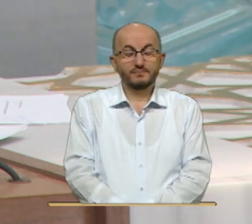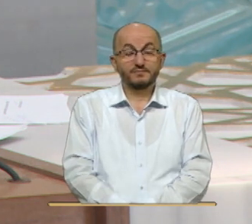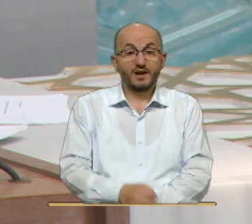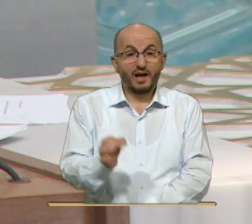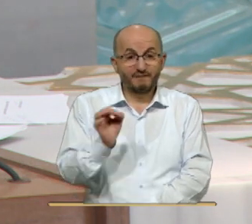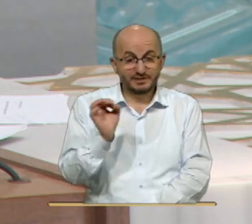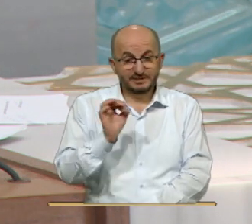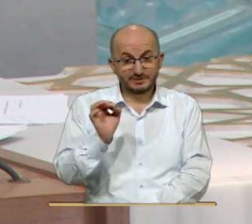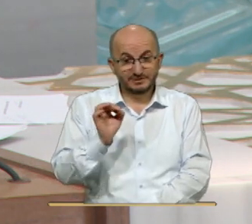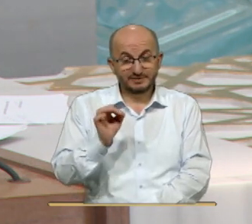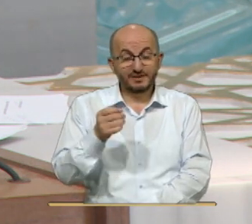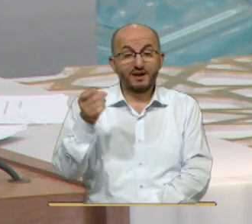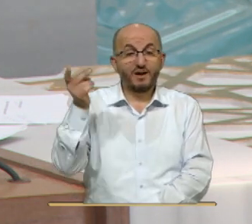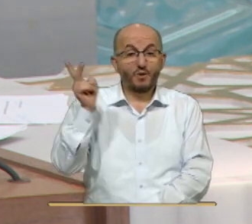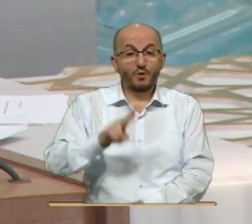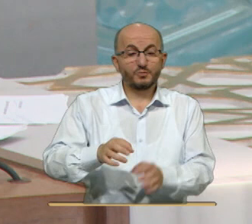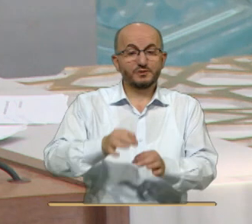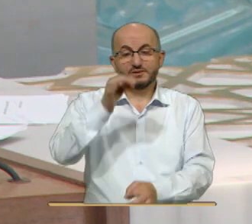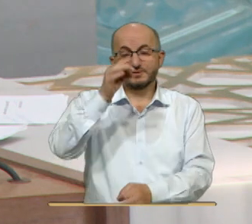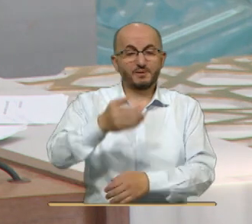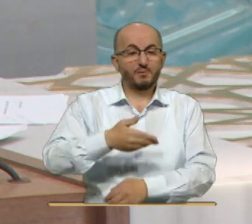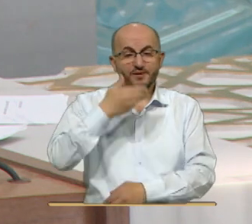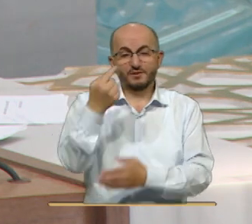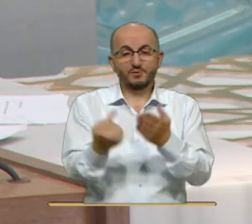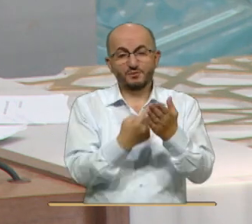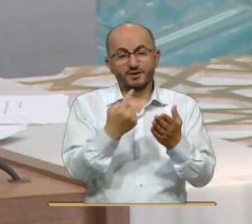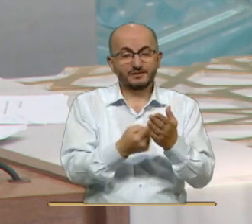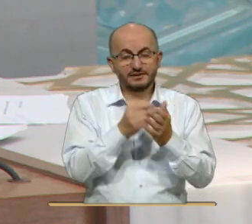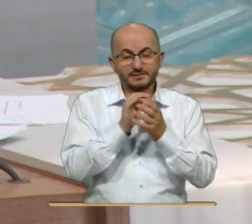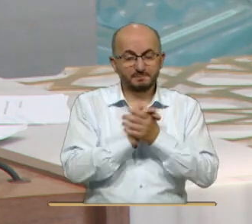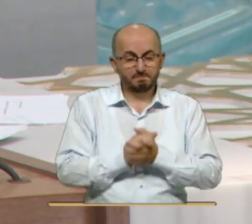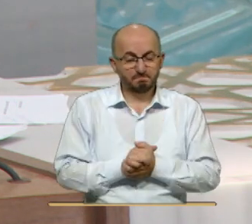Evet, ölü bir insandan bahsediyor Kur'an-ı Kerim.